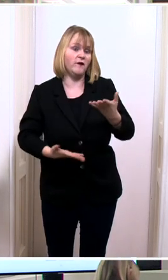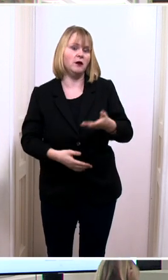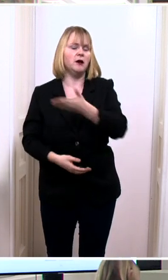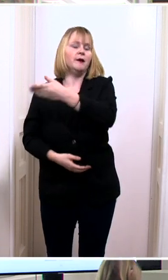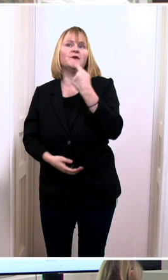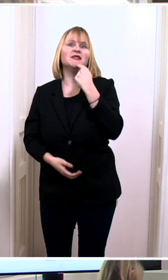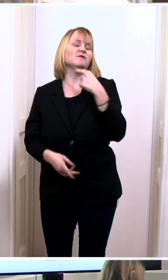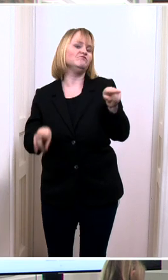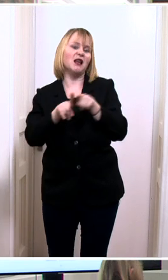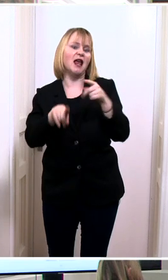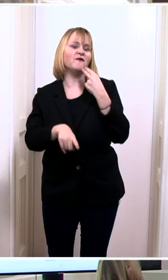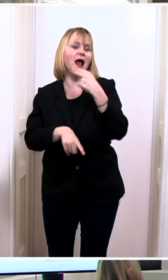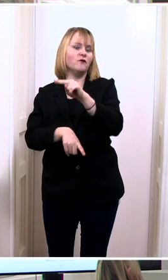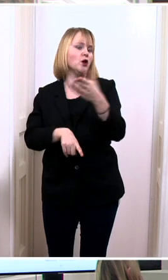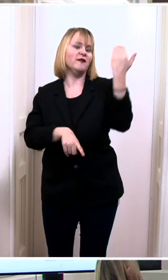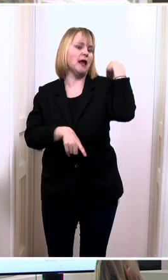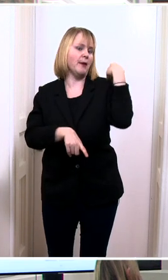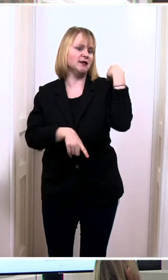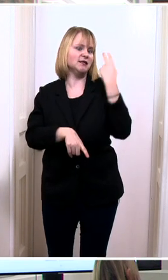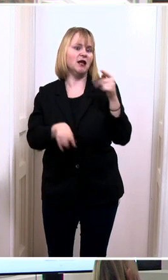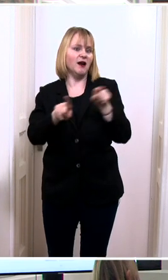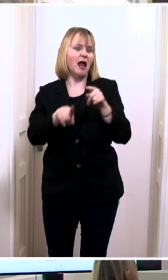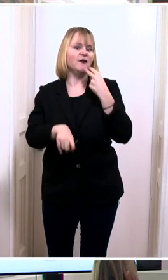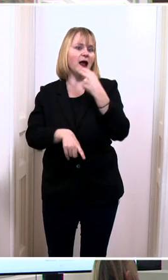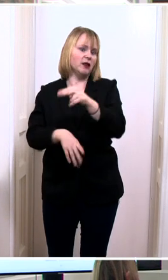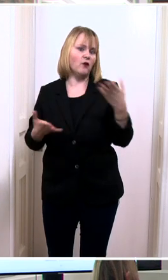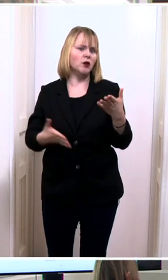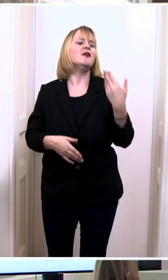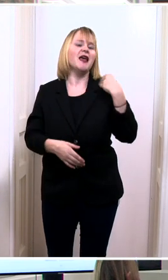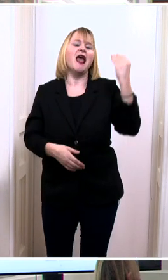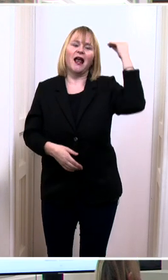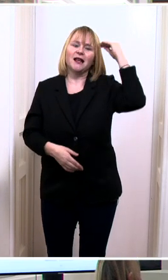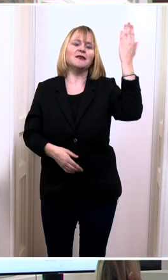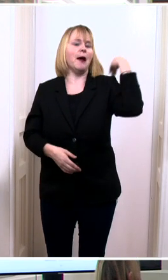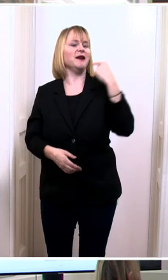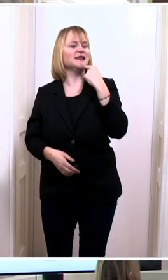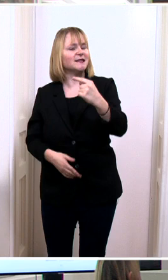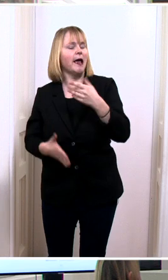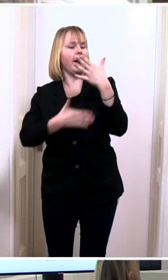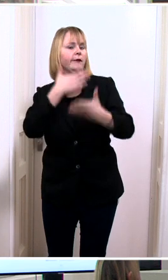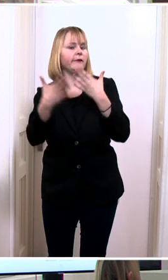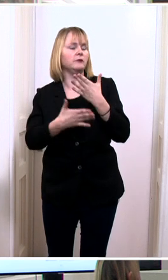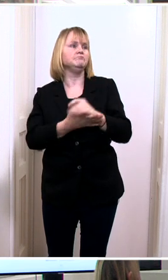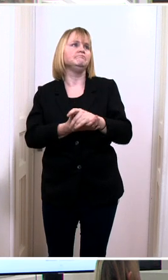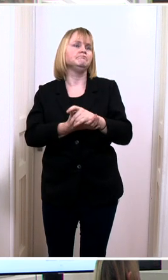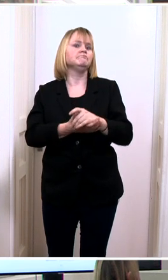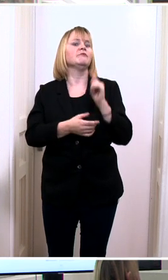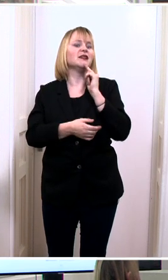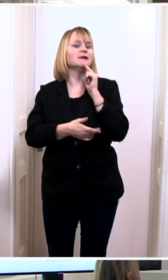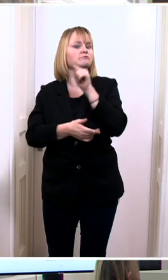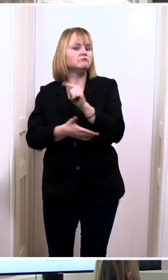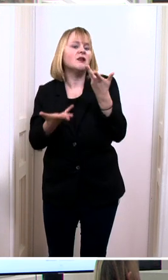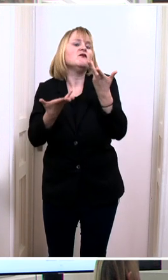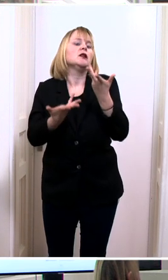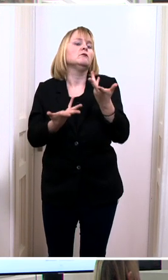Die Antwort ist die gleiche wie damals, glaube ich. Jedenfalls, ich erinnere mich daran, dass ich damals ausgeführt habe, dass wir